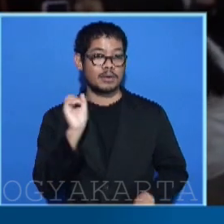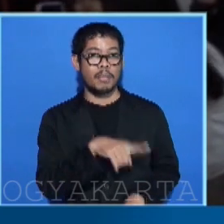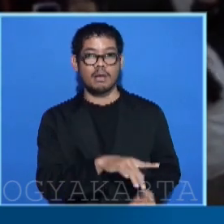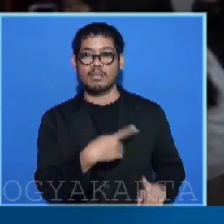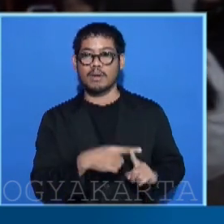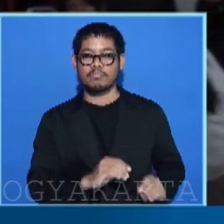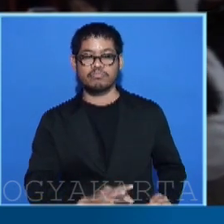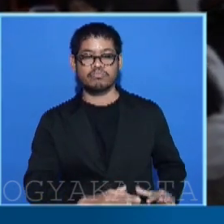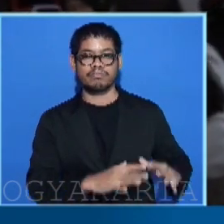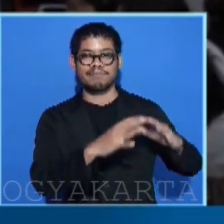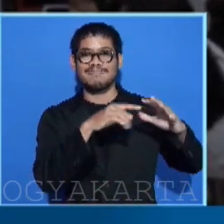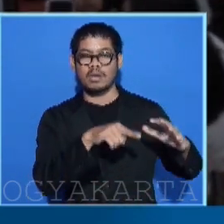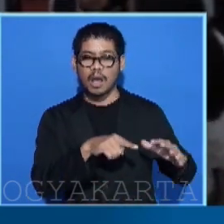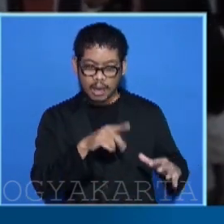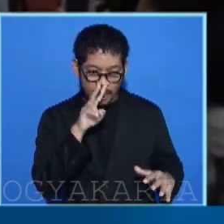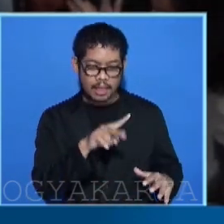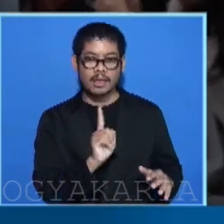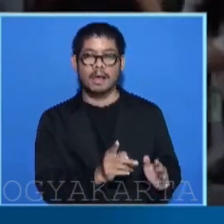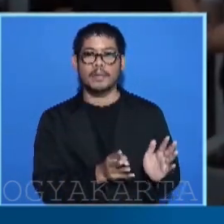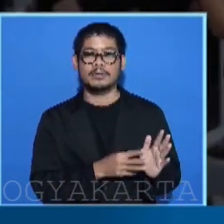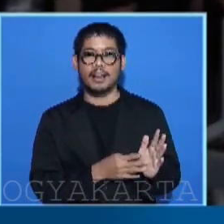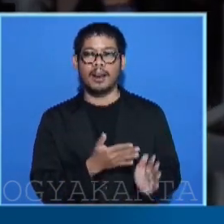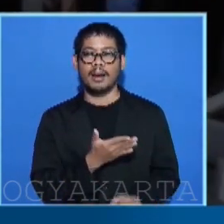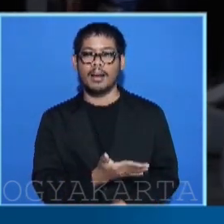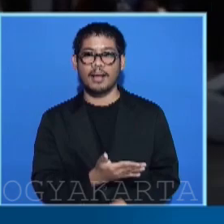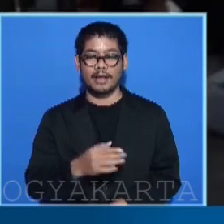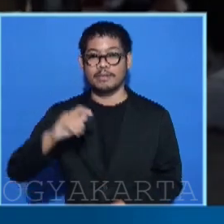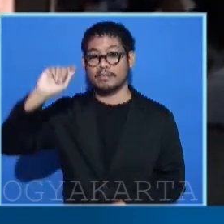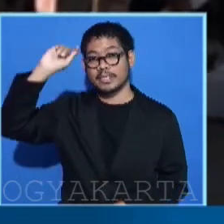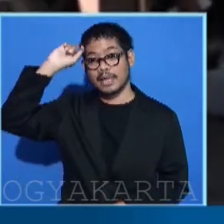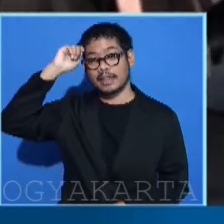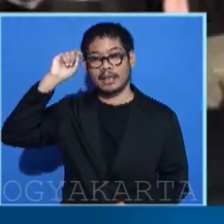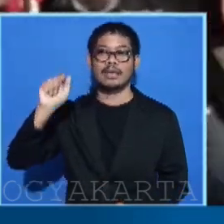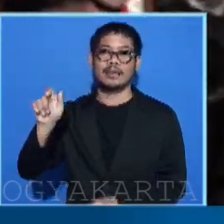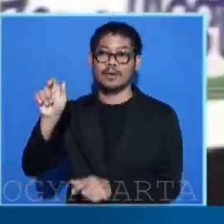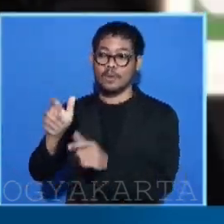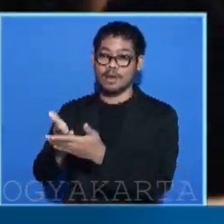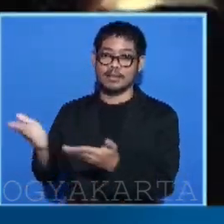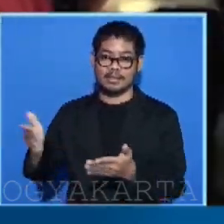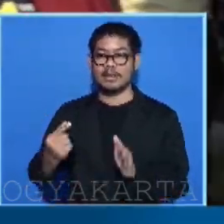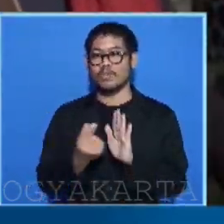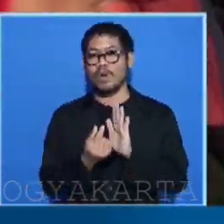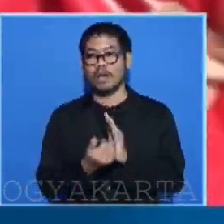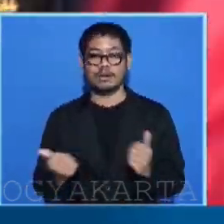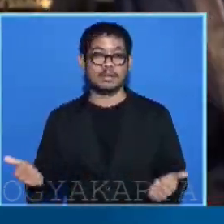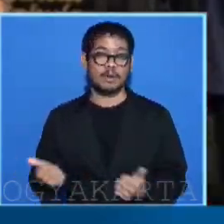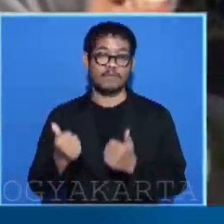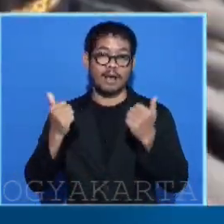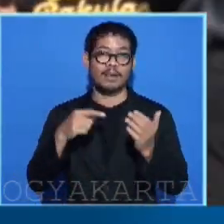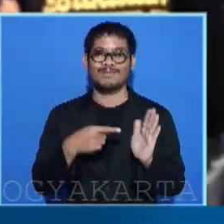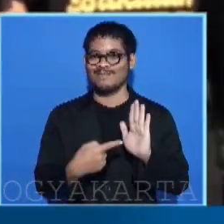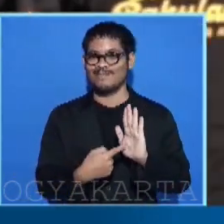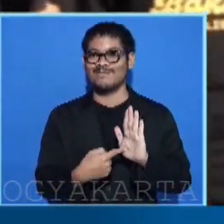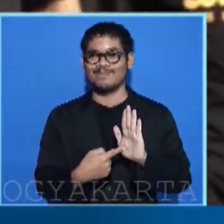Oleh karena itu memanfaatkan peringatan 11 tahun undang-undang keistimewaan dan momentum Selasa Wage dimana